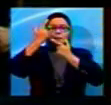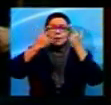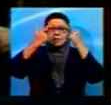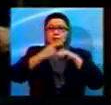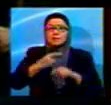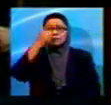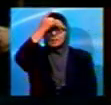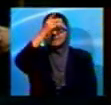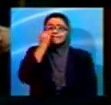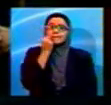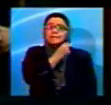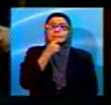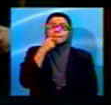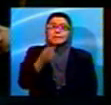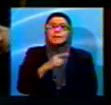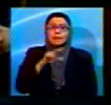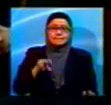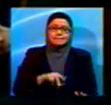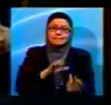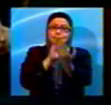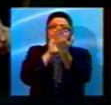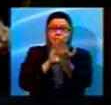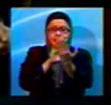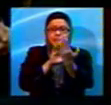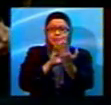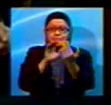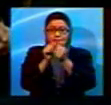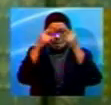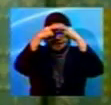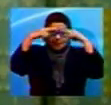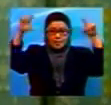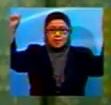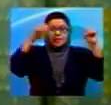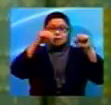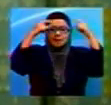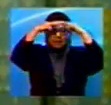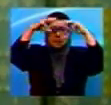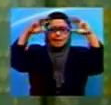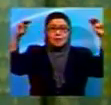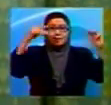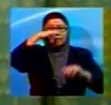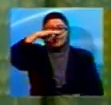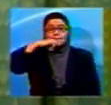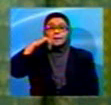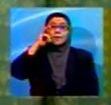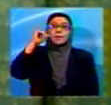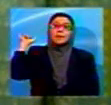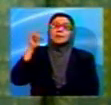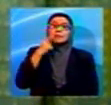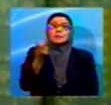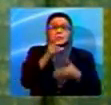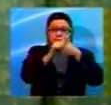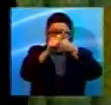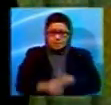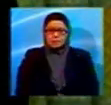pertemuan Empat Mata bersama Presiden Nor Sultan Nazar bayev dan perdana menteri Karim massimov semalam kedua-dua pemimpin itu telah